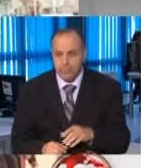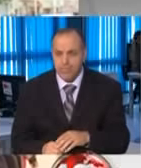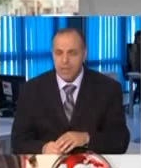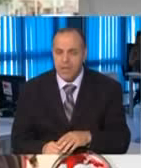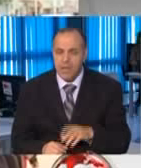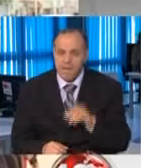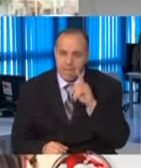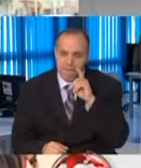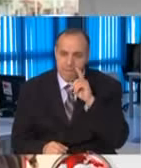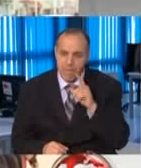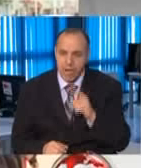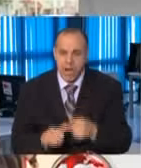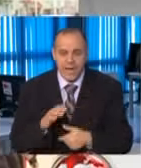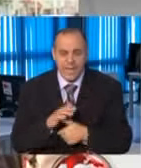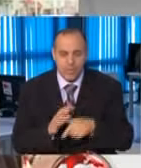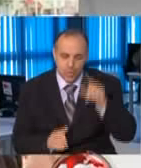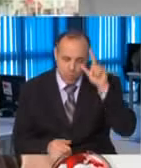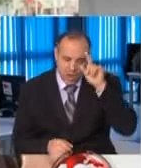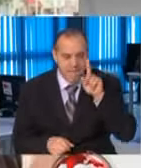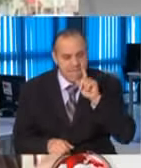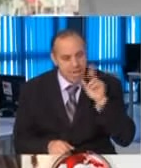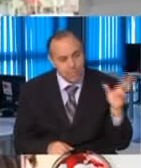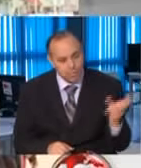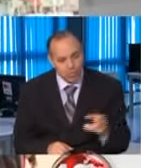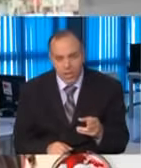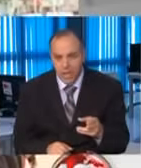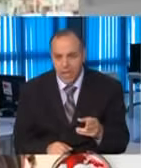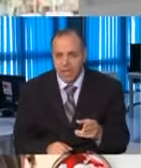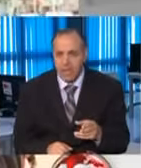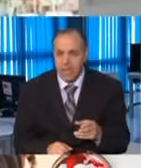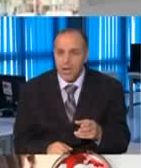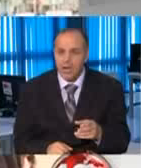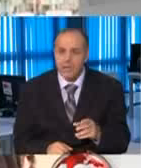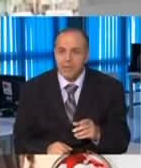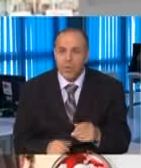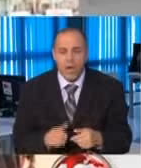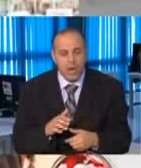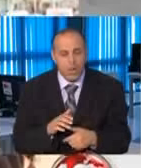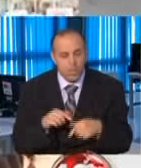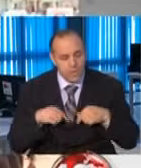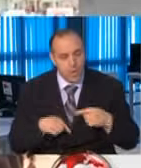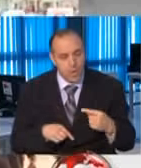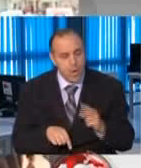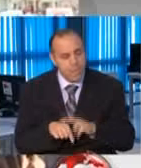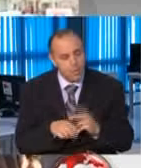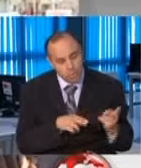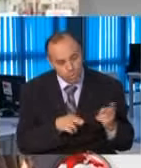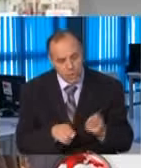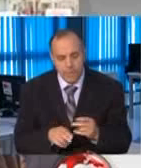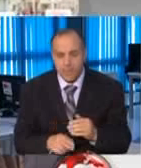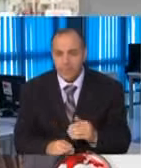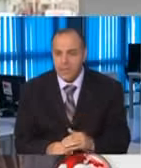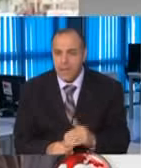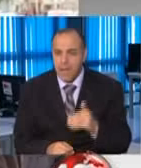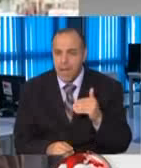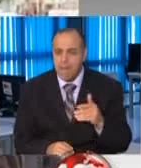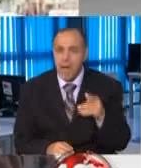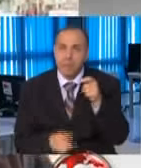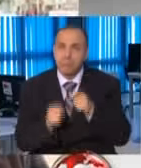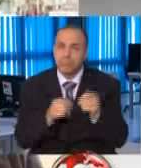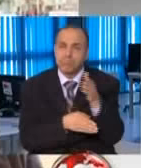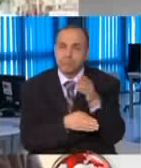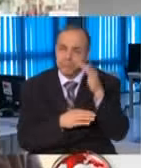سعيدة قراش عن رئاسة الجمهورية والسيد الطيب اليوسفي عن رئاسة الحكومة. بعد ذلك بعد تحية